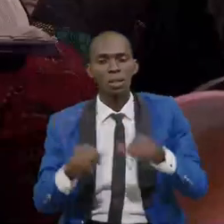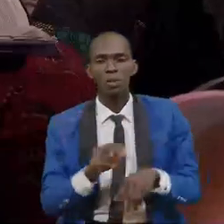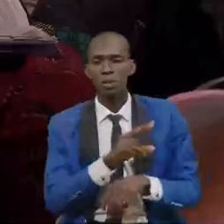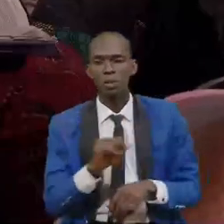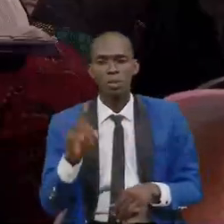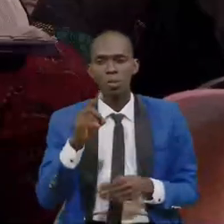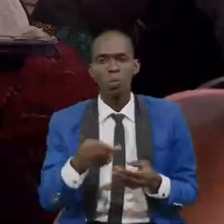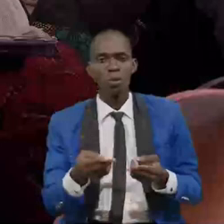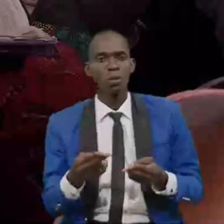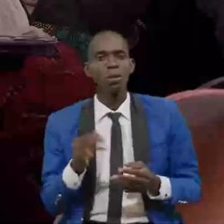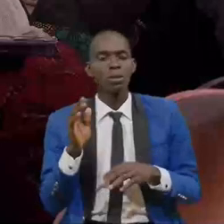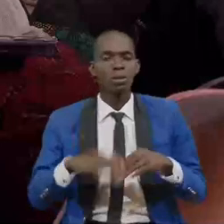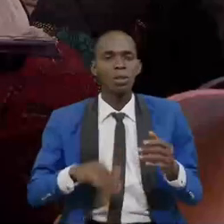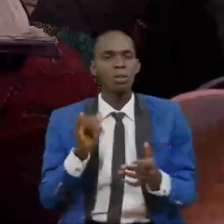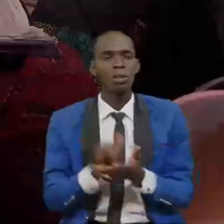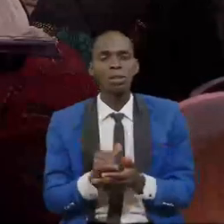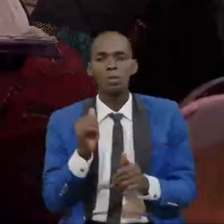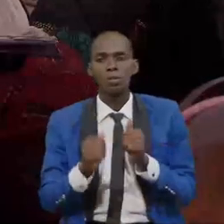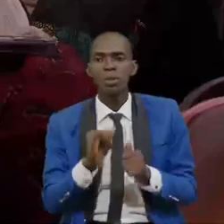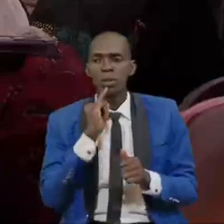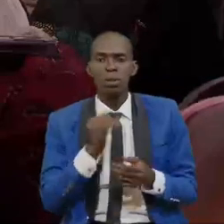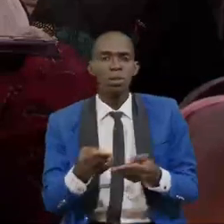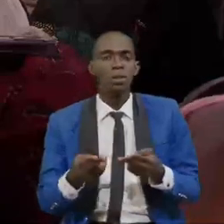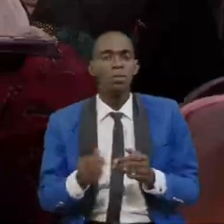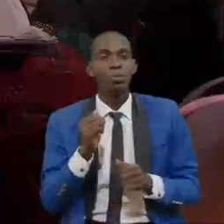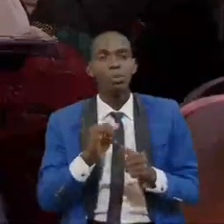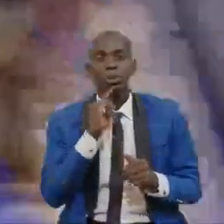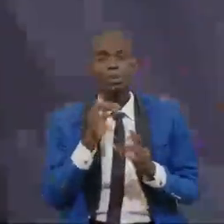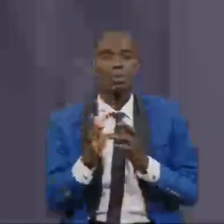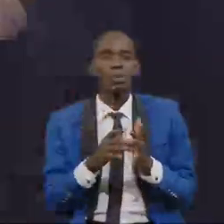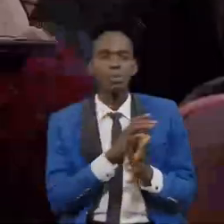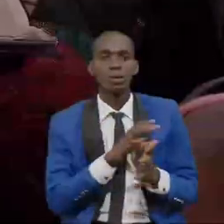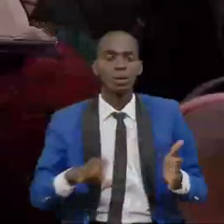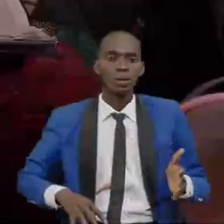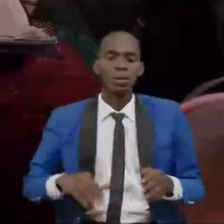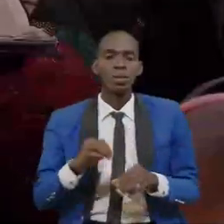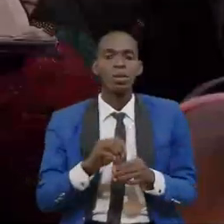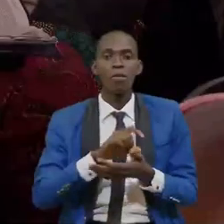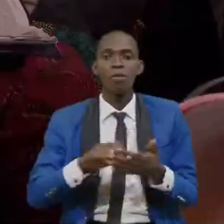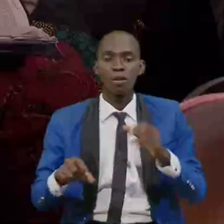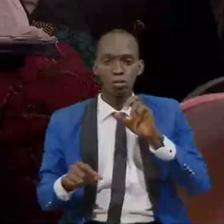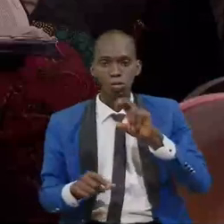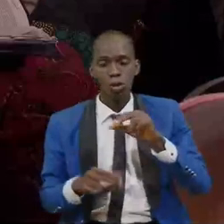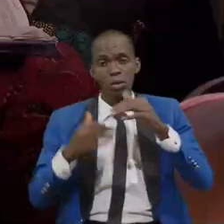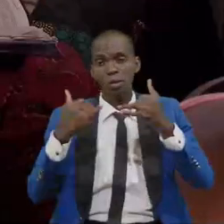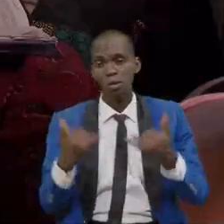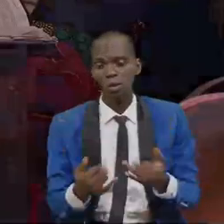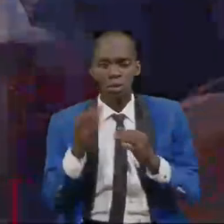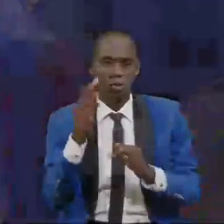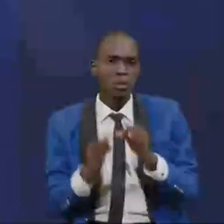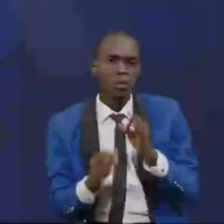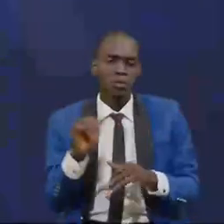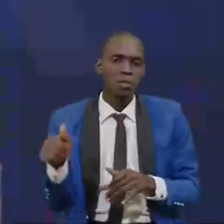que celui qui a été posé, savoir Jésus-Christ. Verset 12. Verset 12. Or, si